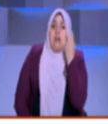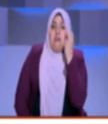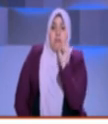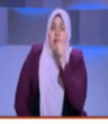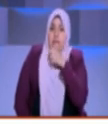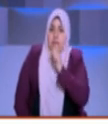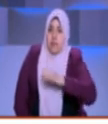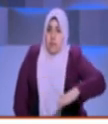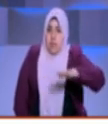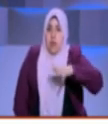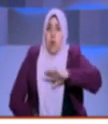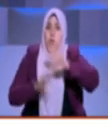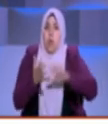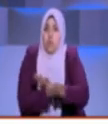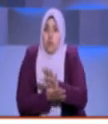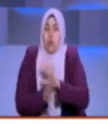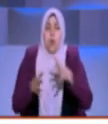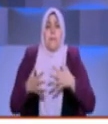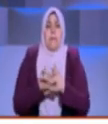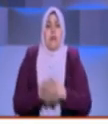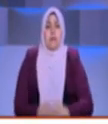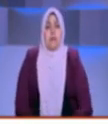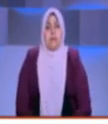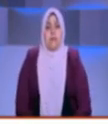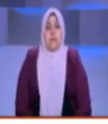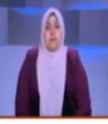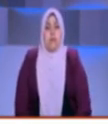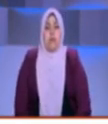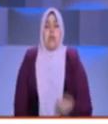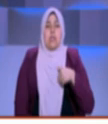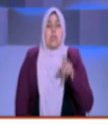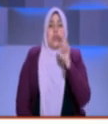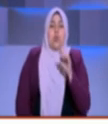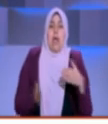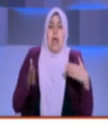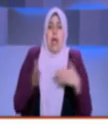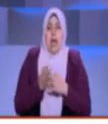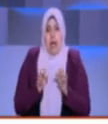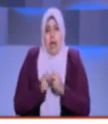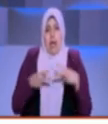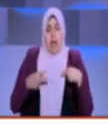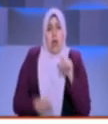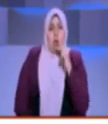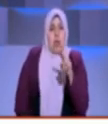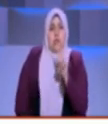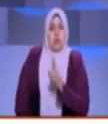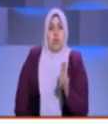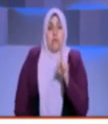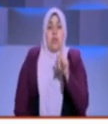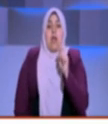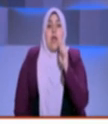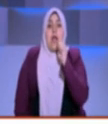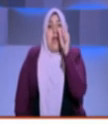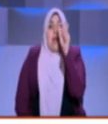أوقات الأزمة لابد أن نكون. وخالد، هذا يقود إلى سؤال الأخير المرتبط بالمسؤولية المجتمعية رجال الأعمال.